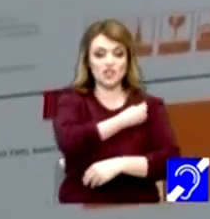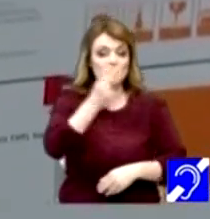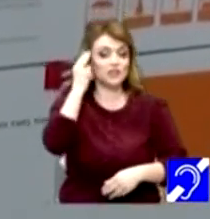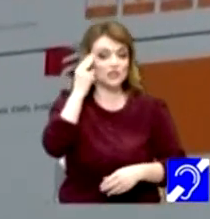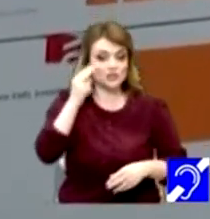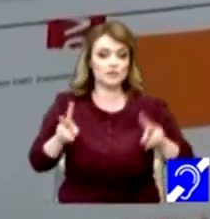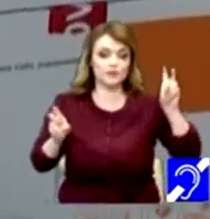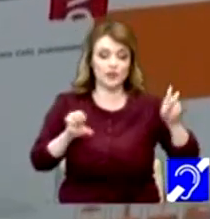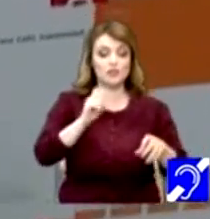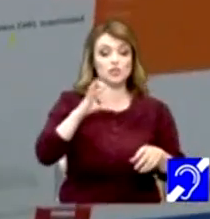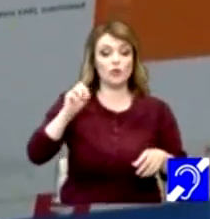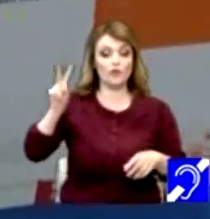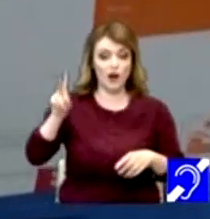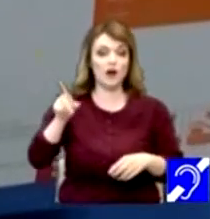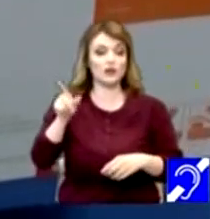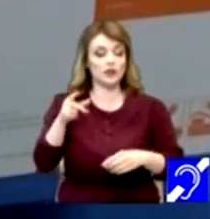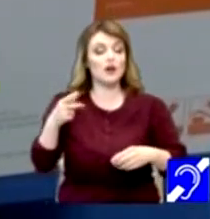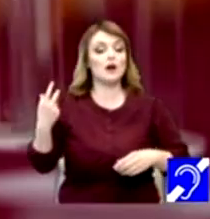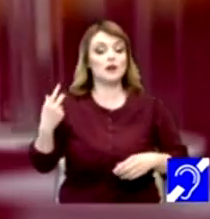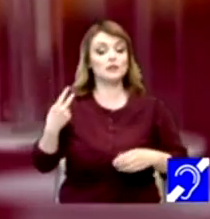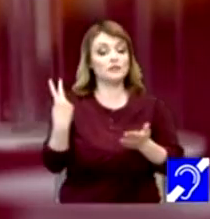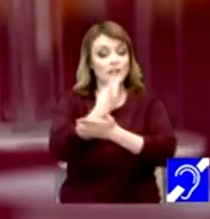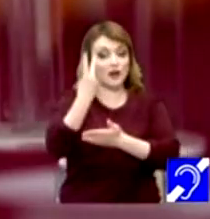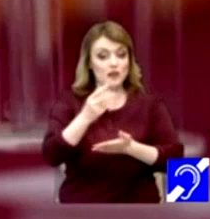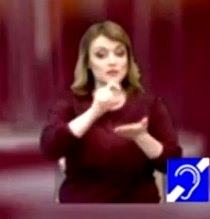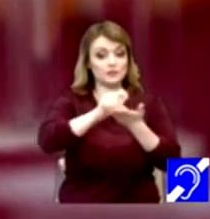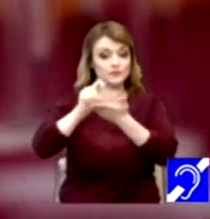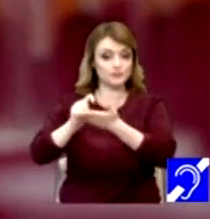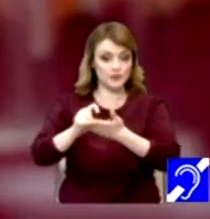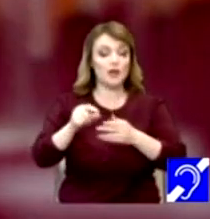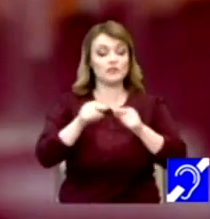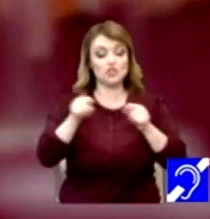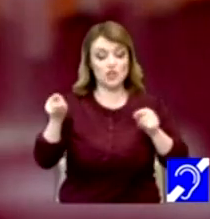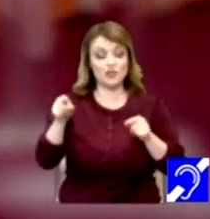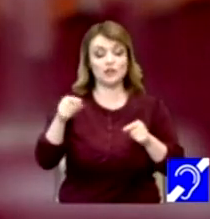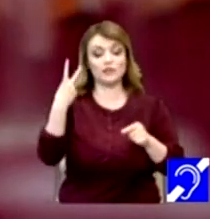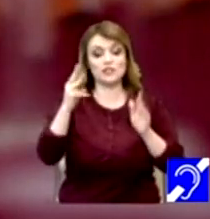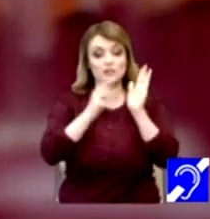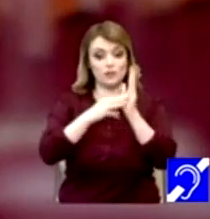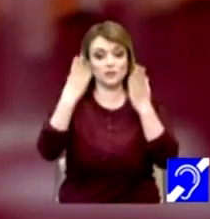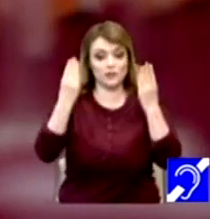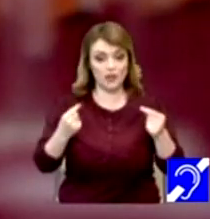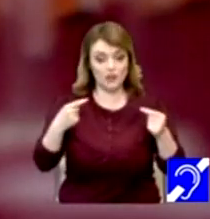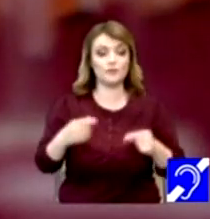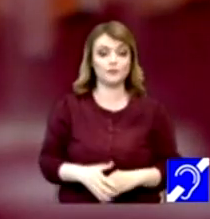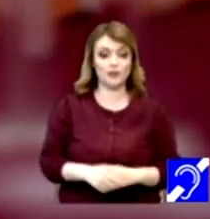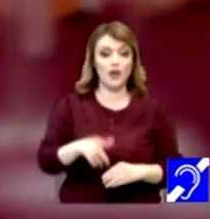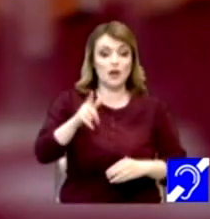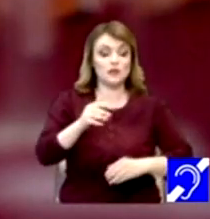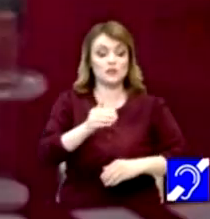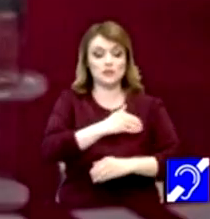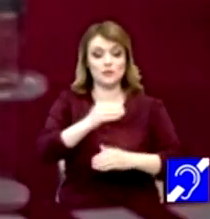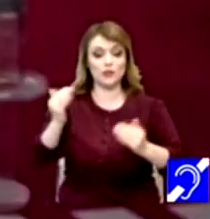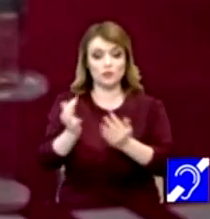chinez CoronaVac se administrează intramuscular în două doze la un interval de 28 de zile. Acesta se păstrează la temperaturi de